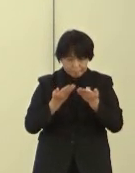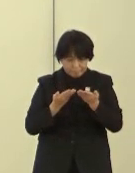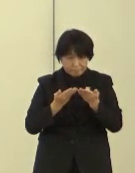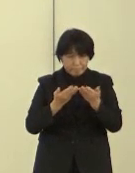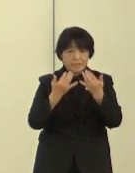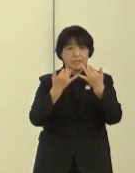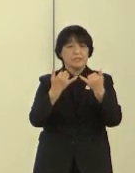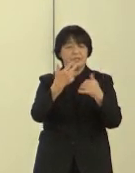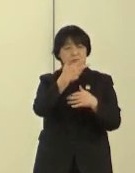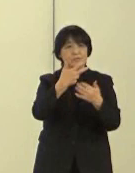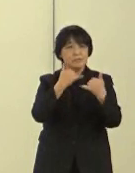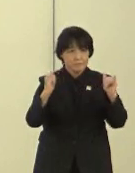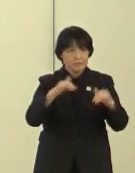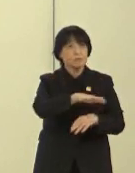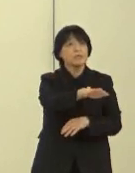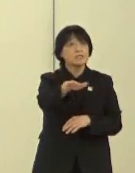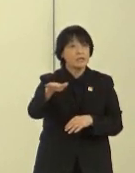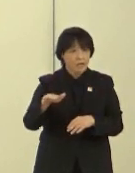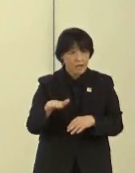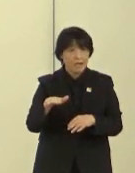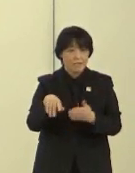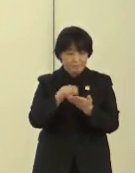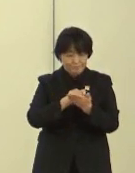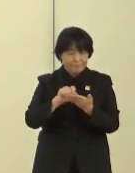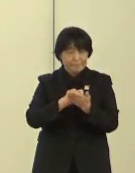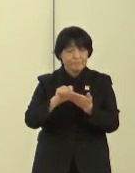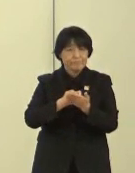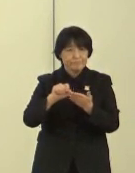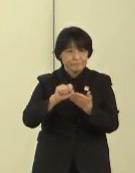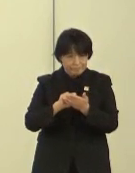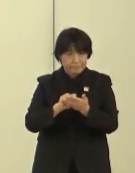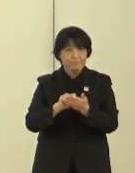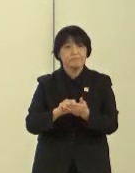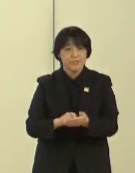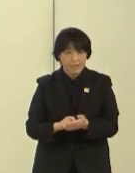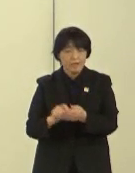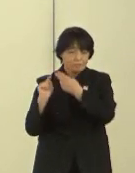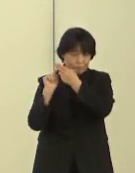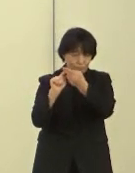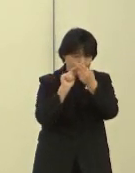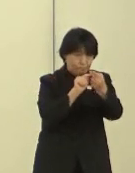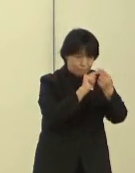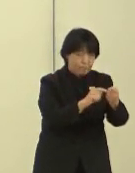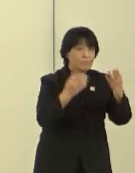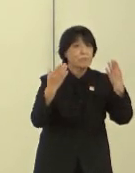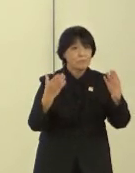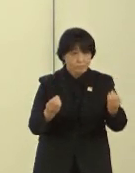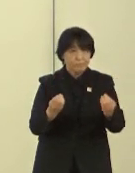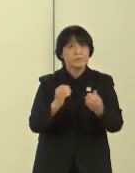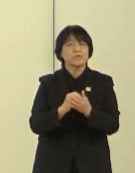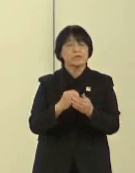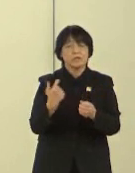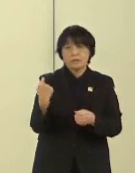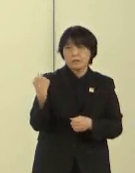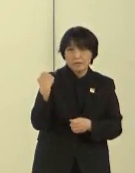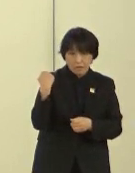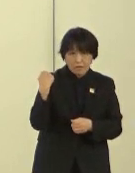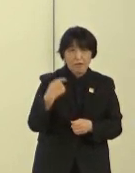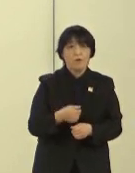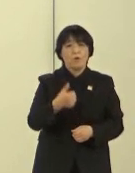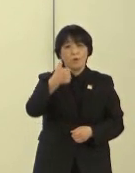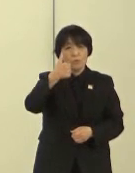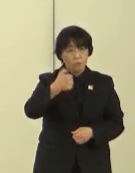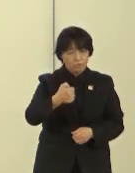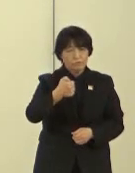ね、返送していただいているわけでありますが、昨日現在で56万